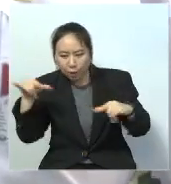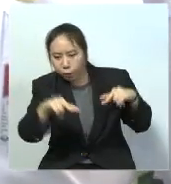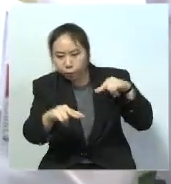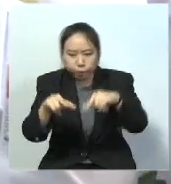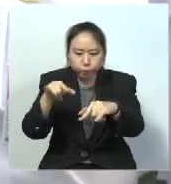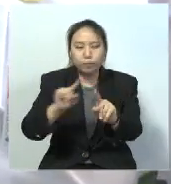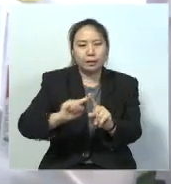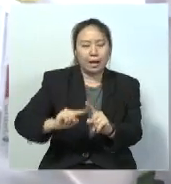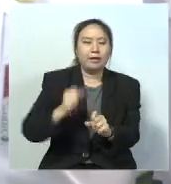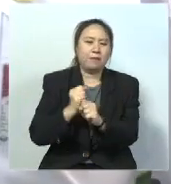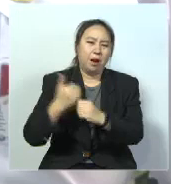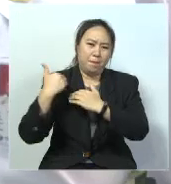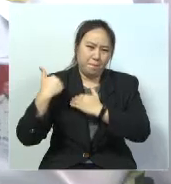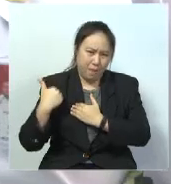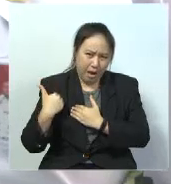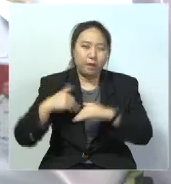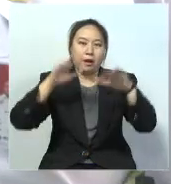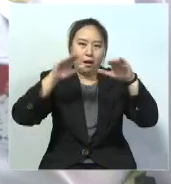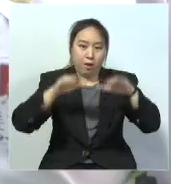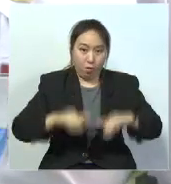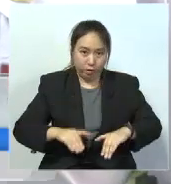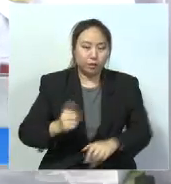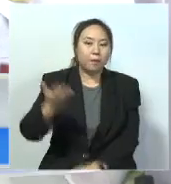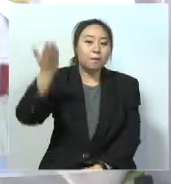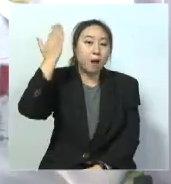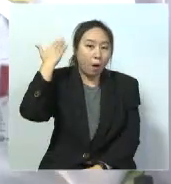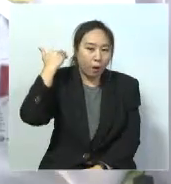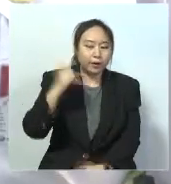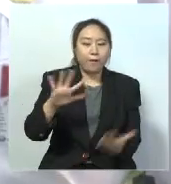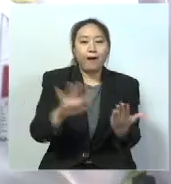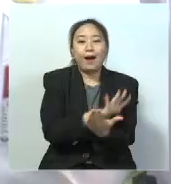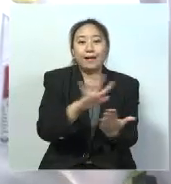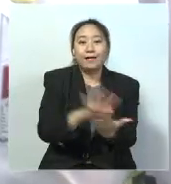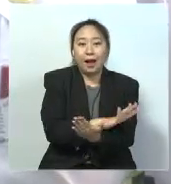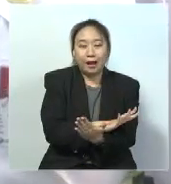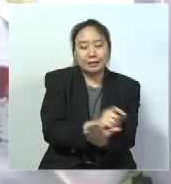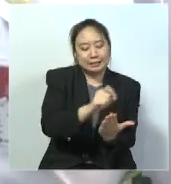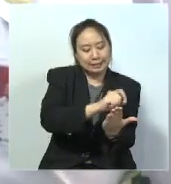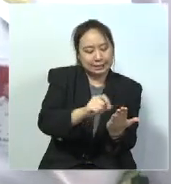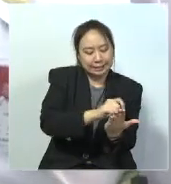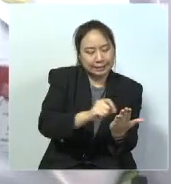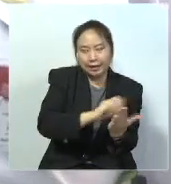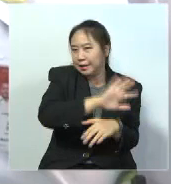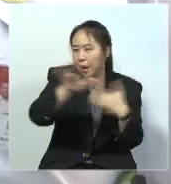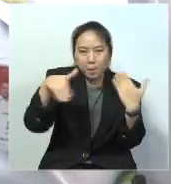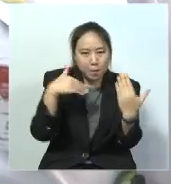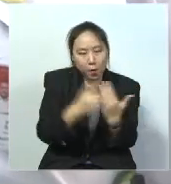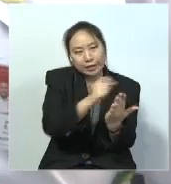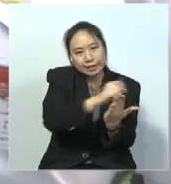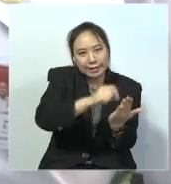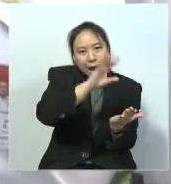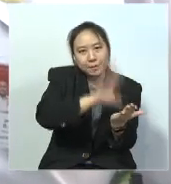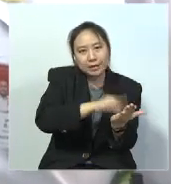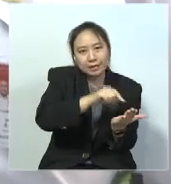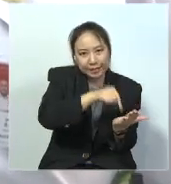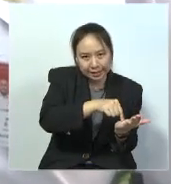ช่นเมื่อก่อนนี้เราจำเป็นที่จะต้องมีการเขียนในกระดาษบันทึกทุกอย่างในกระดาษในปัจจุบันนี้ในระ